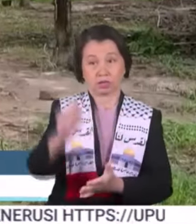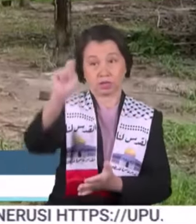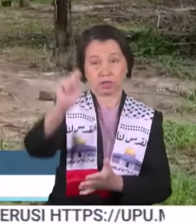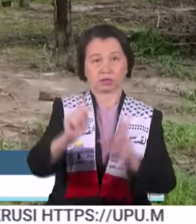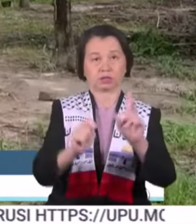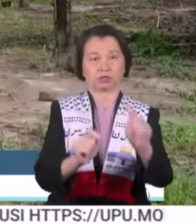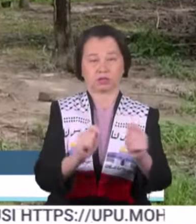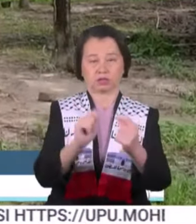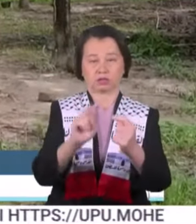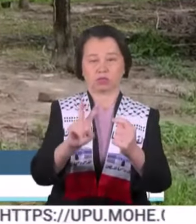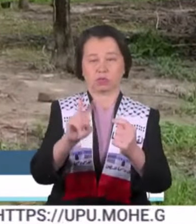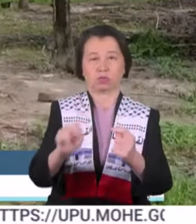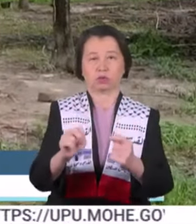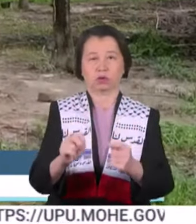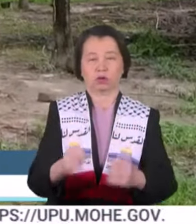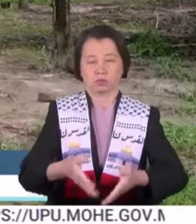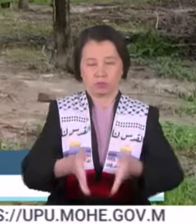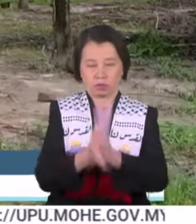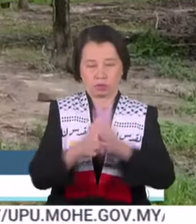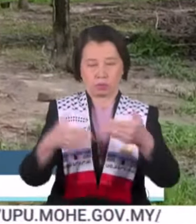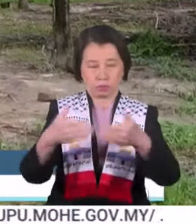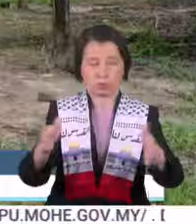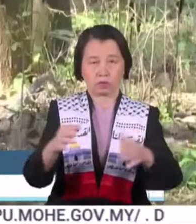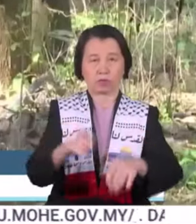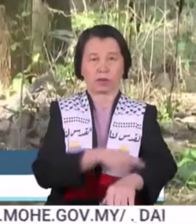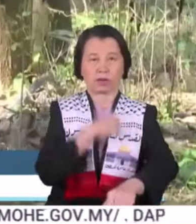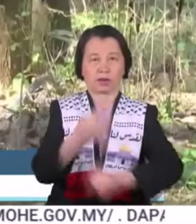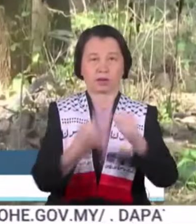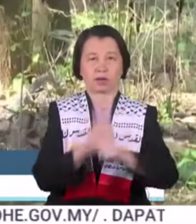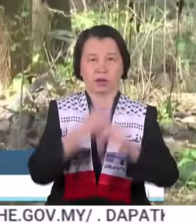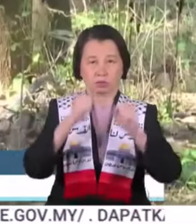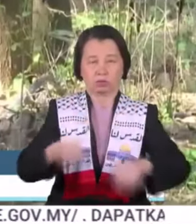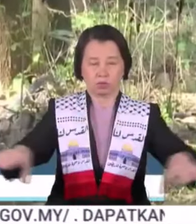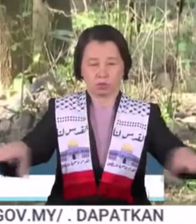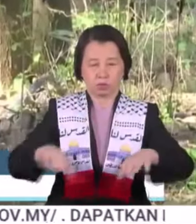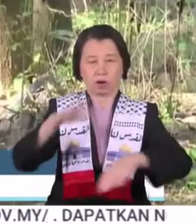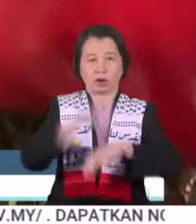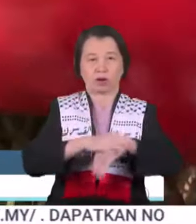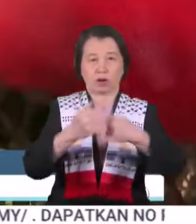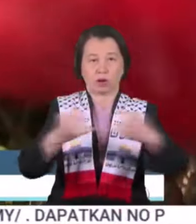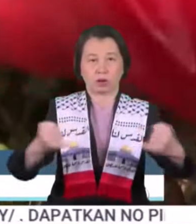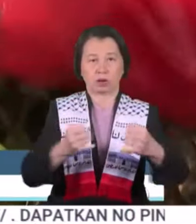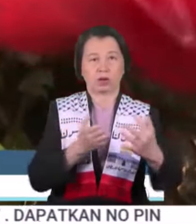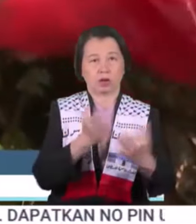T20. Permohonan dibuka sepanjang tahun dan boleh dibuat secara dalam talian menerusi